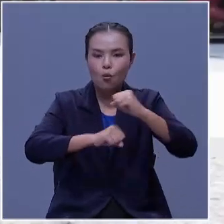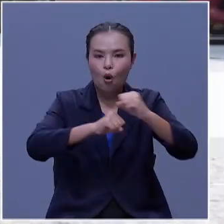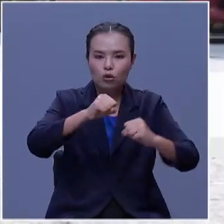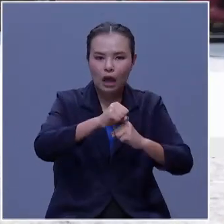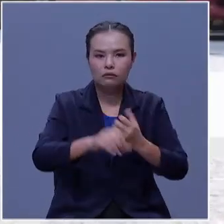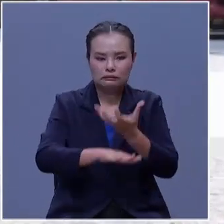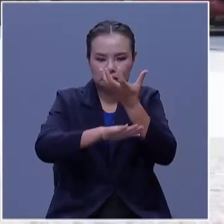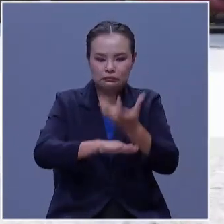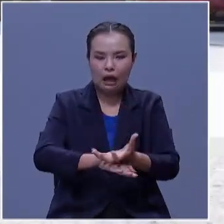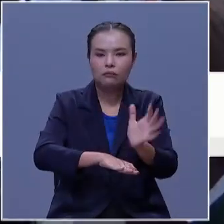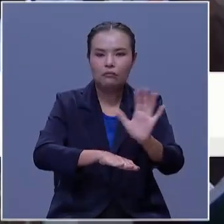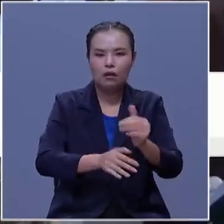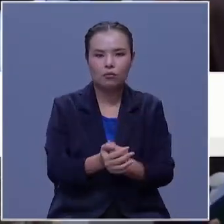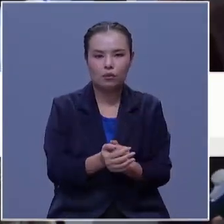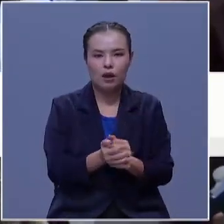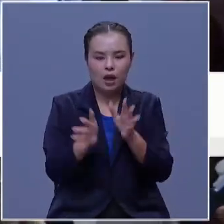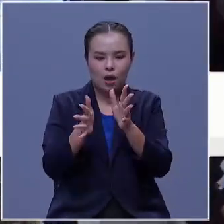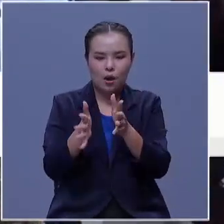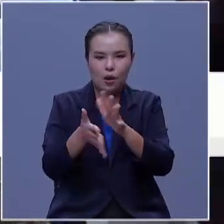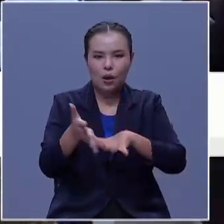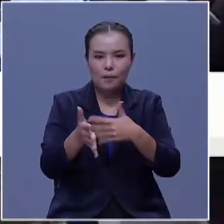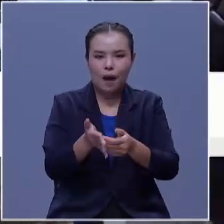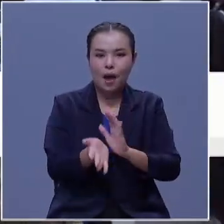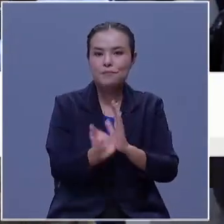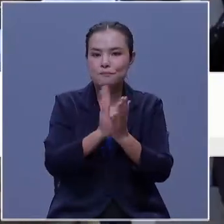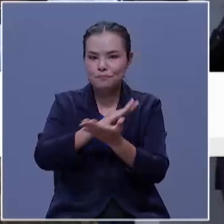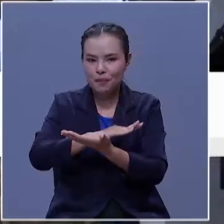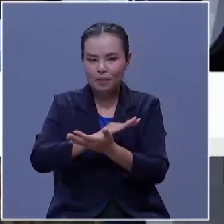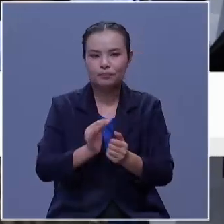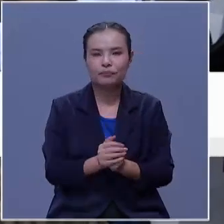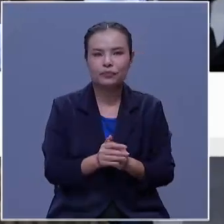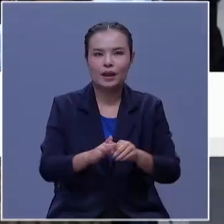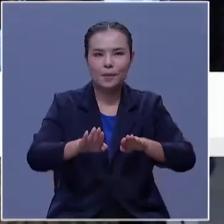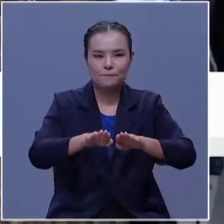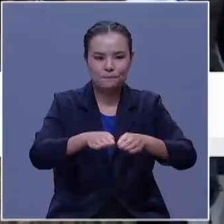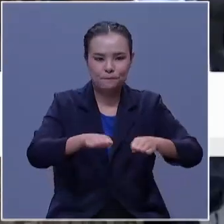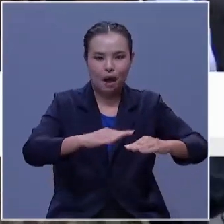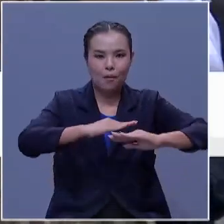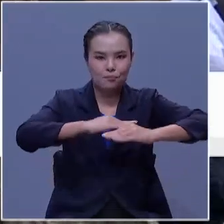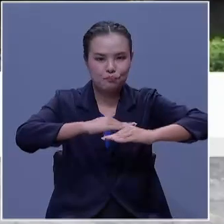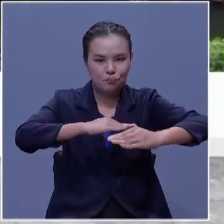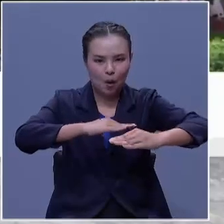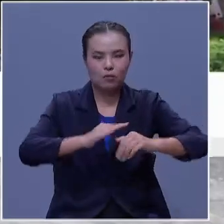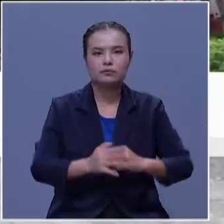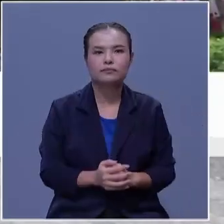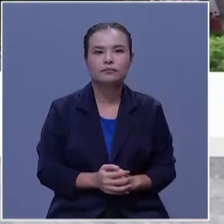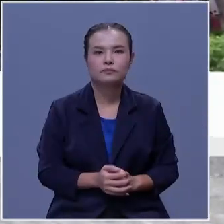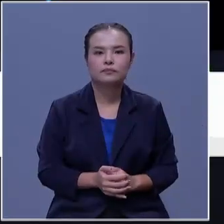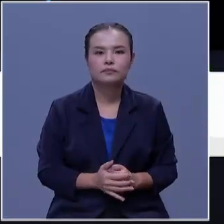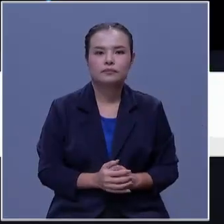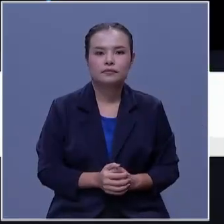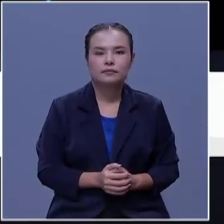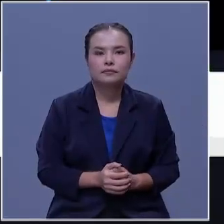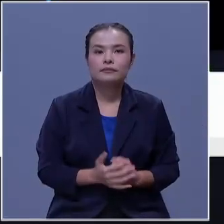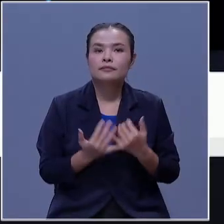หนักเกินและขอให้ปรับรูปแบบเรื่องของโครงสร้างการรับน้ำหนักของฝาบ่อด้วยฟังเสียงท่านหน่อยนะครับ ค